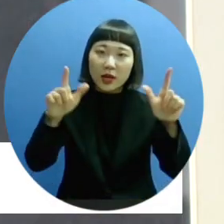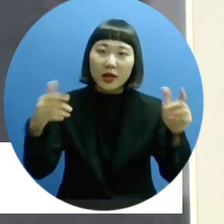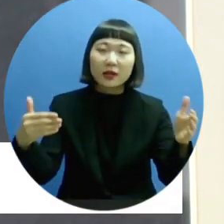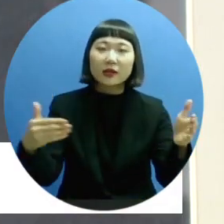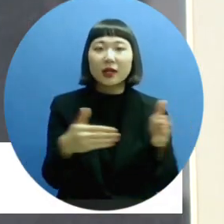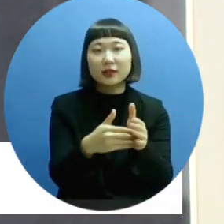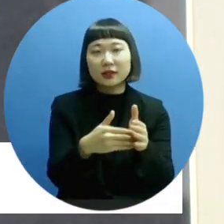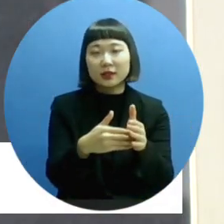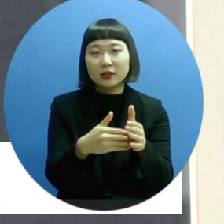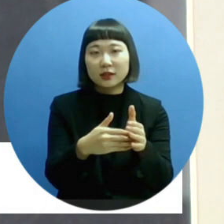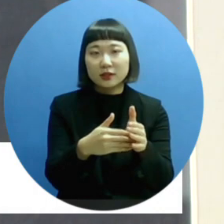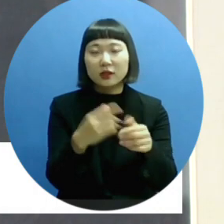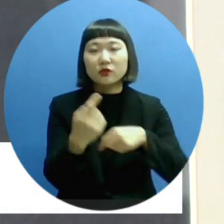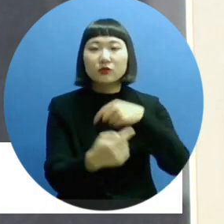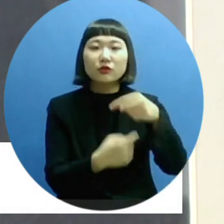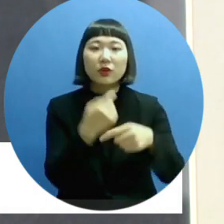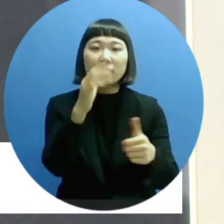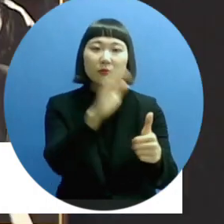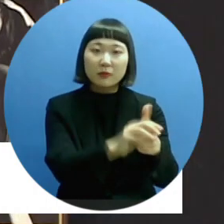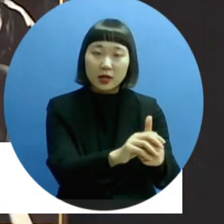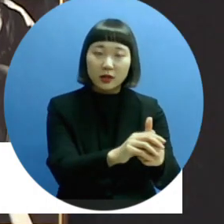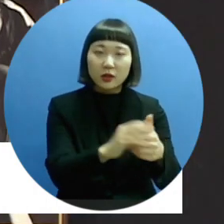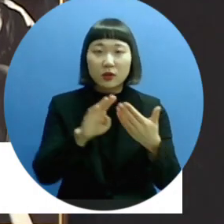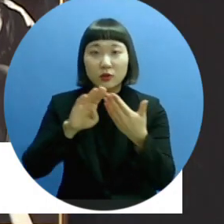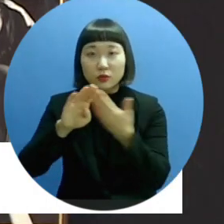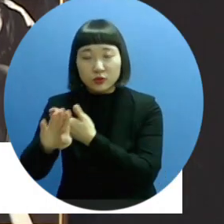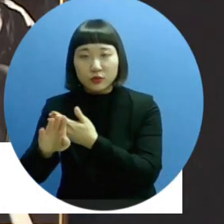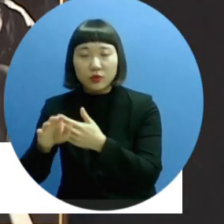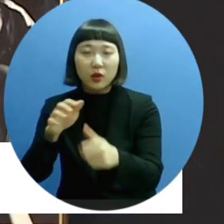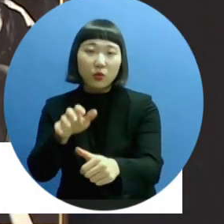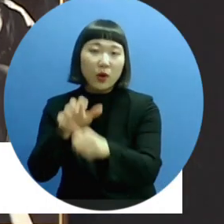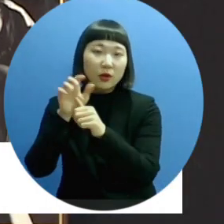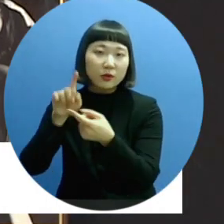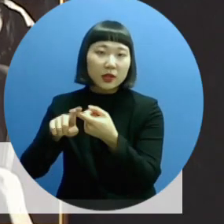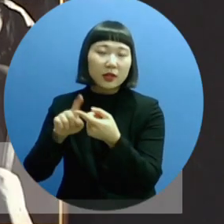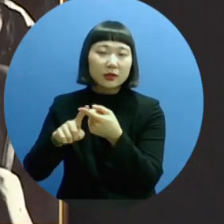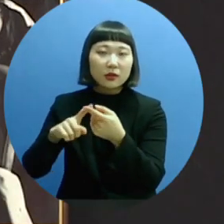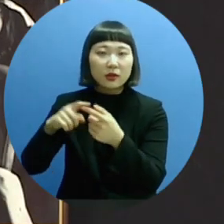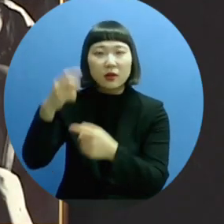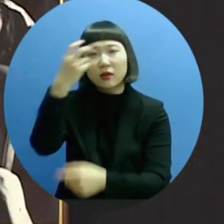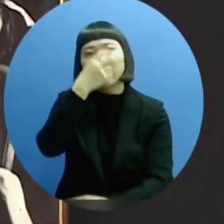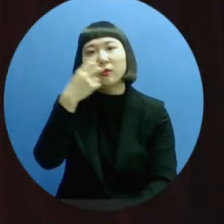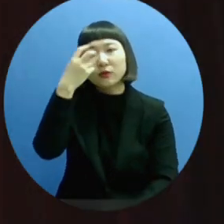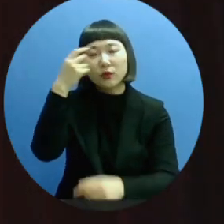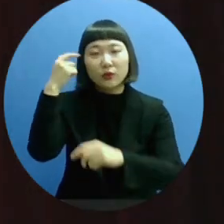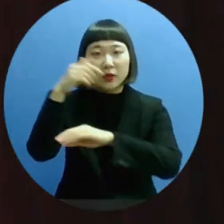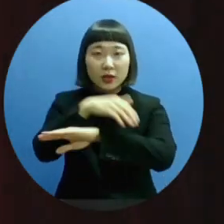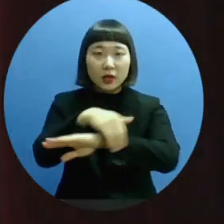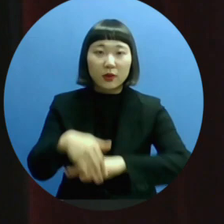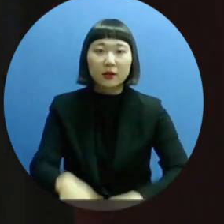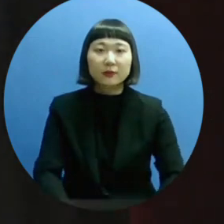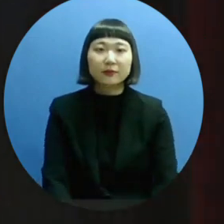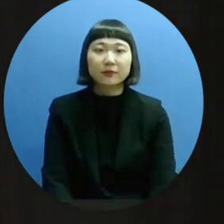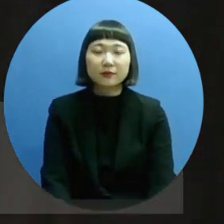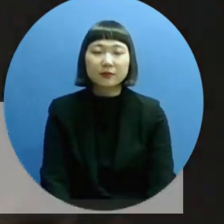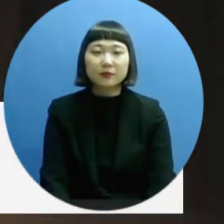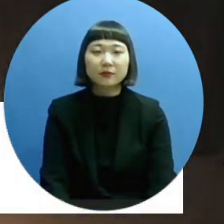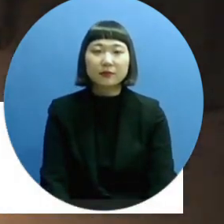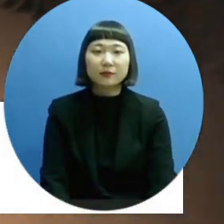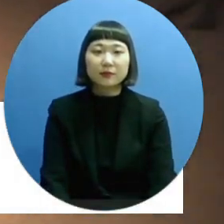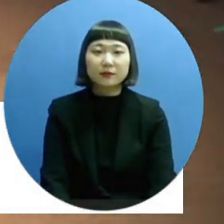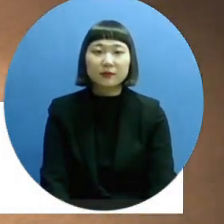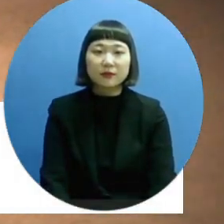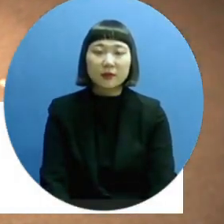극장을 운영하도록 하고 추후 극장 활용은 다각도로 검토해 보겠다는 입장입니다. 전반적으로 다 점수가 많이 낮은